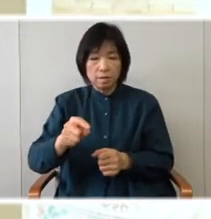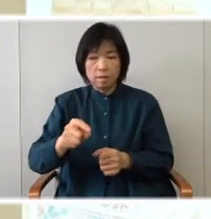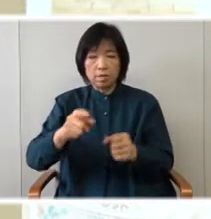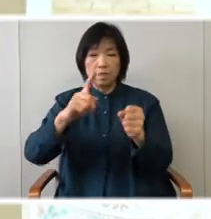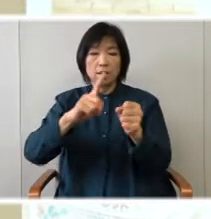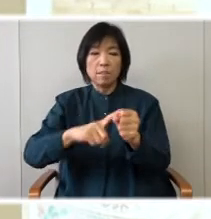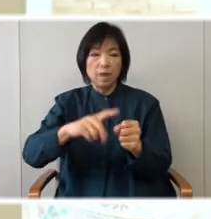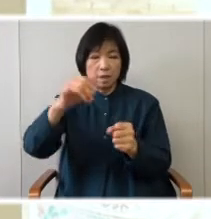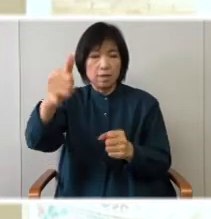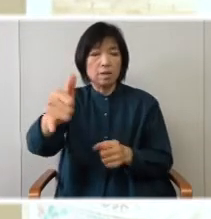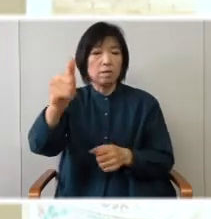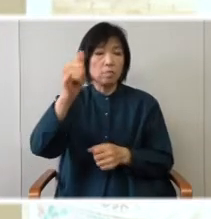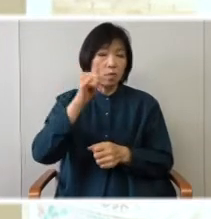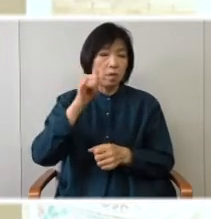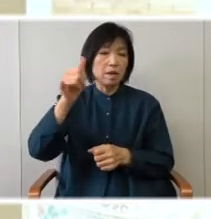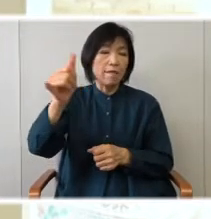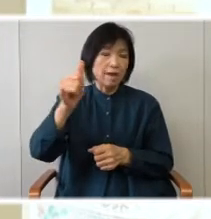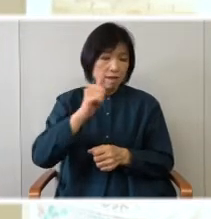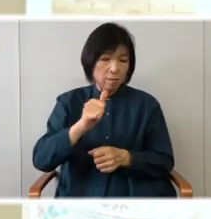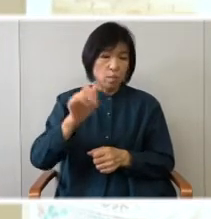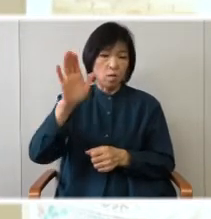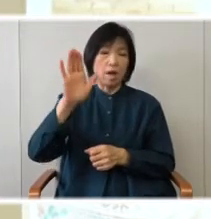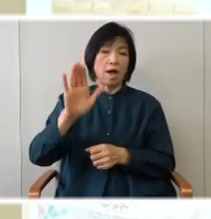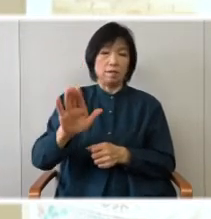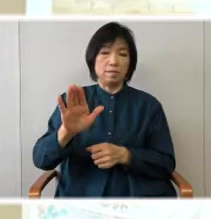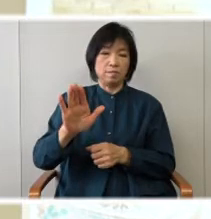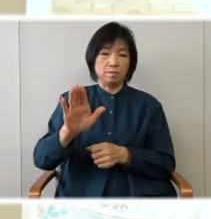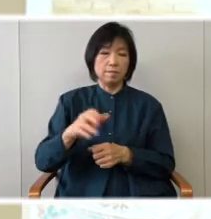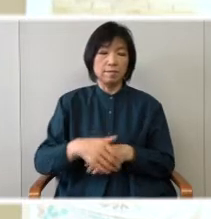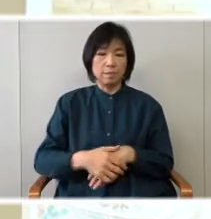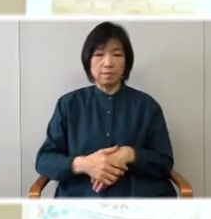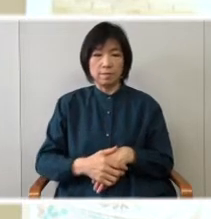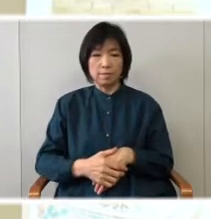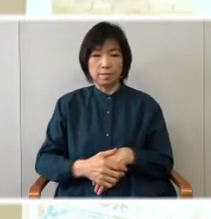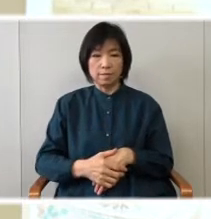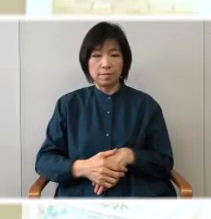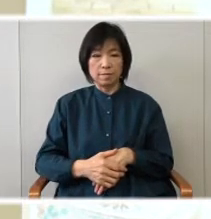随分来ているということのようであります。